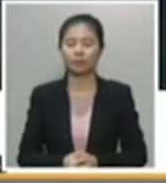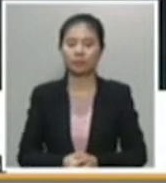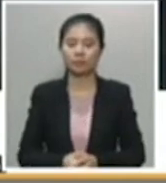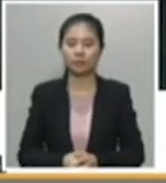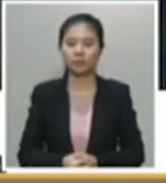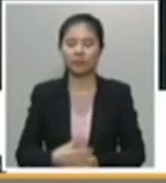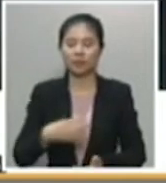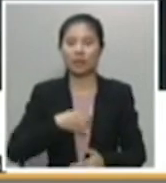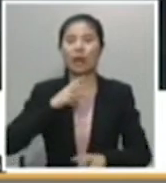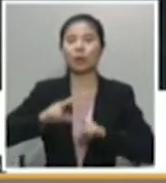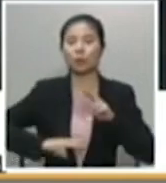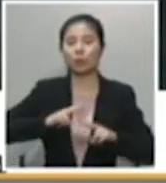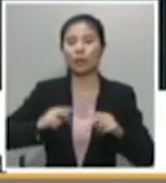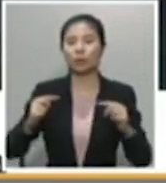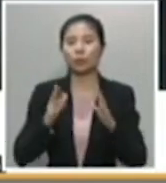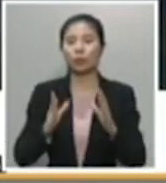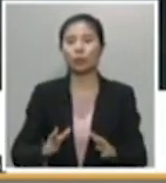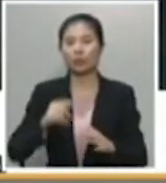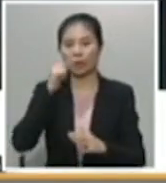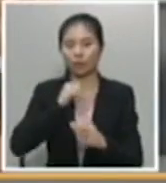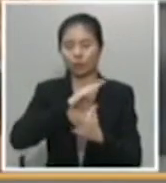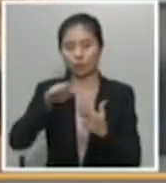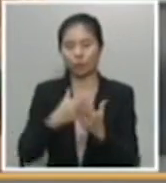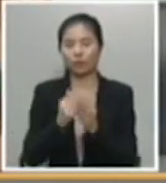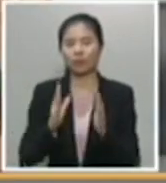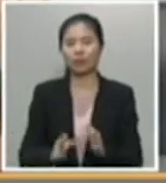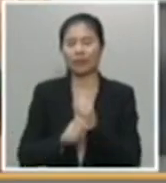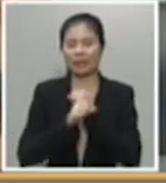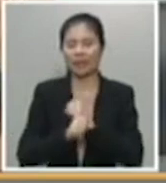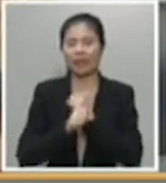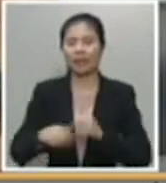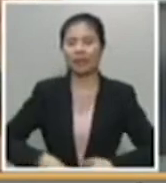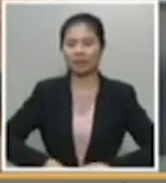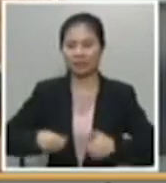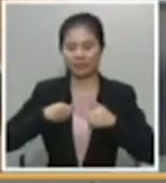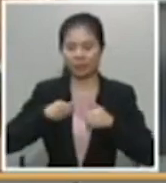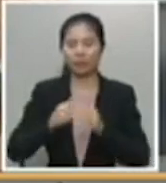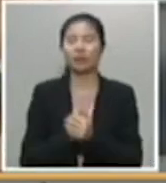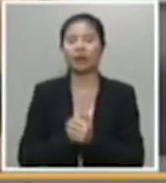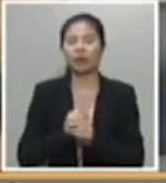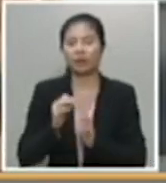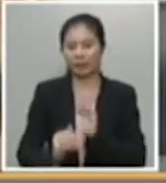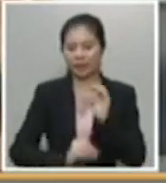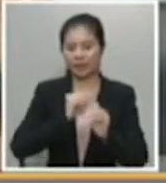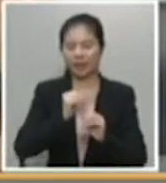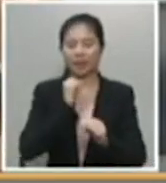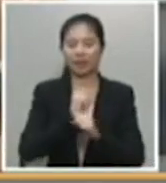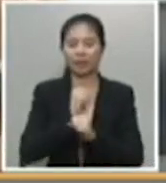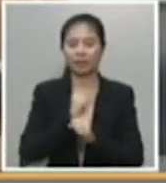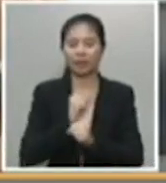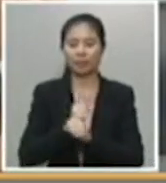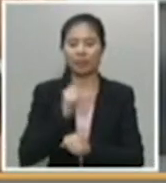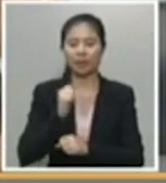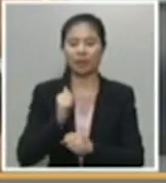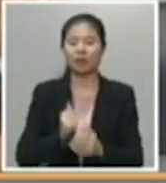จะดูแลพี่น้องคนไทยที่อยู่ในวัยชราในระดับที่ดีขึ้นเราก็อาจจะสามารถทำ